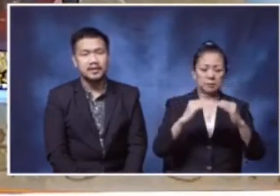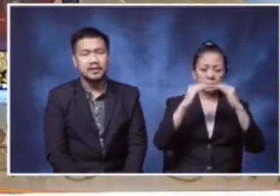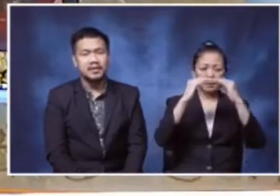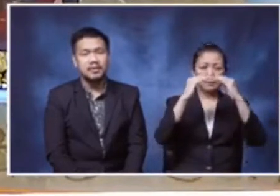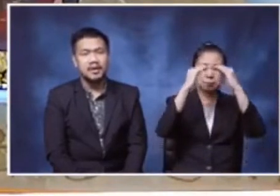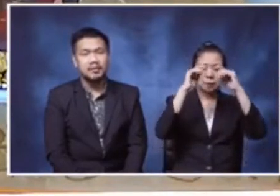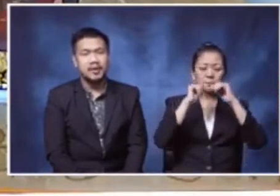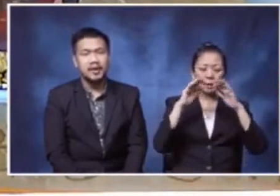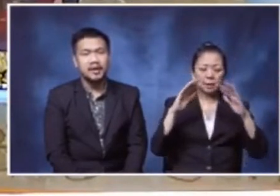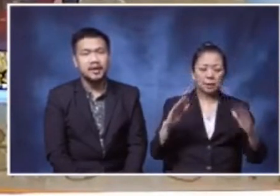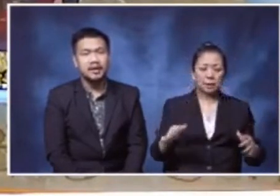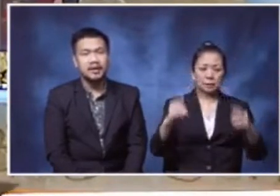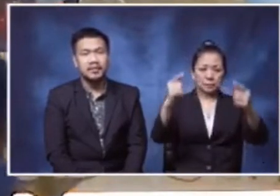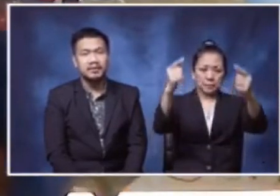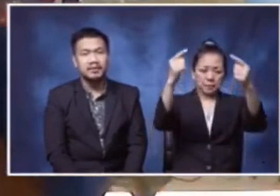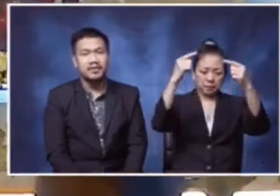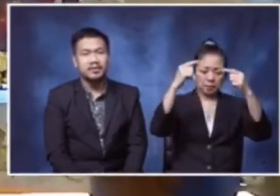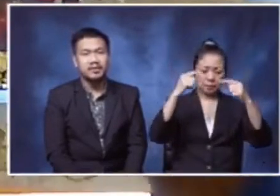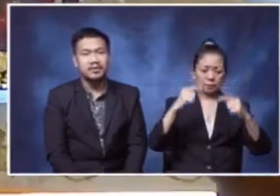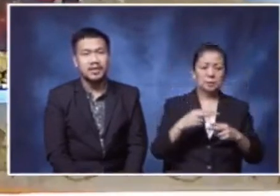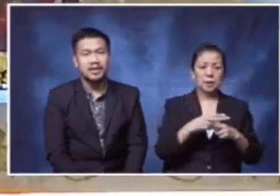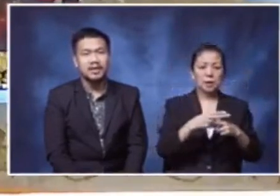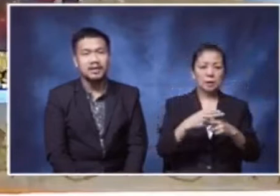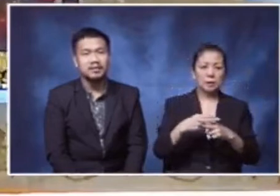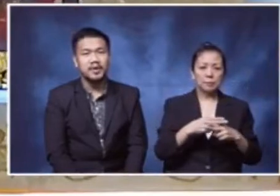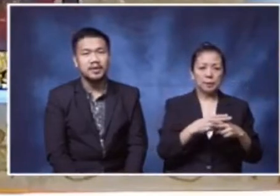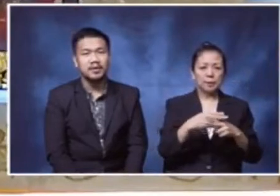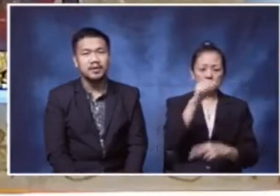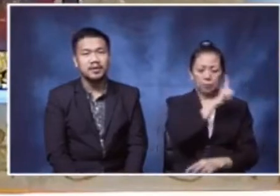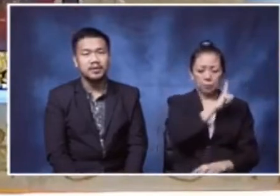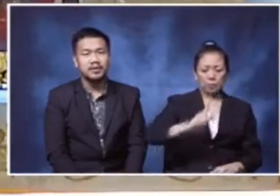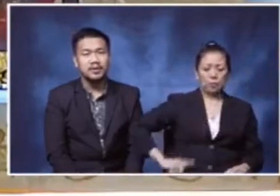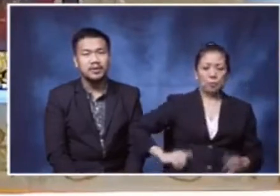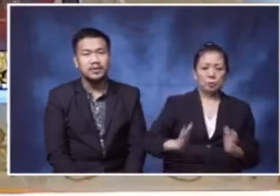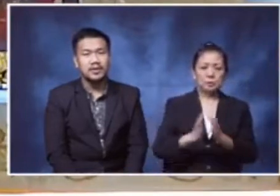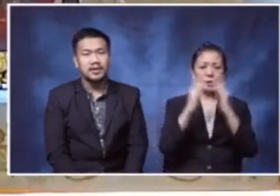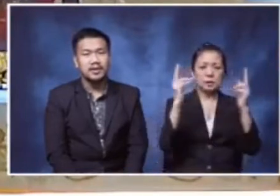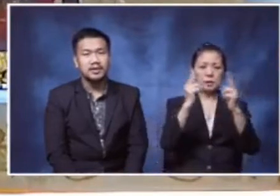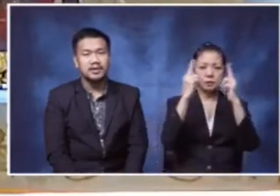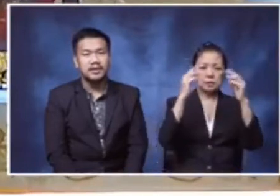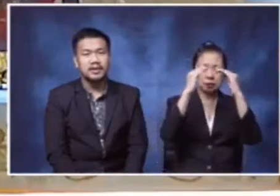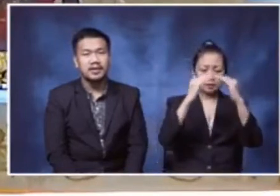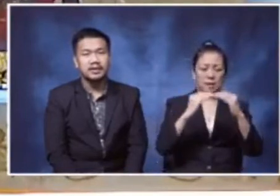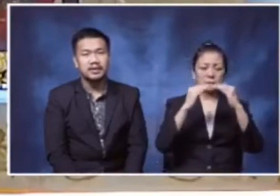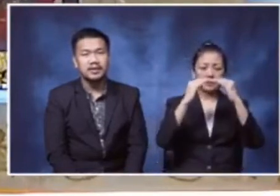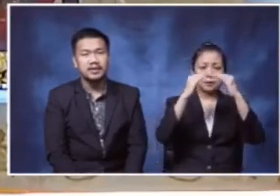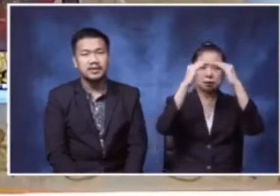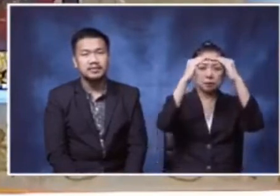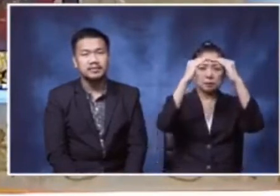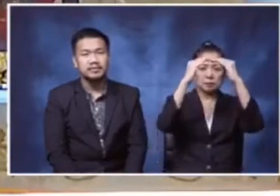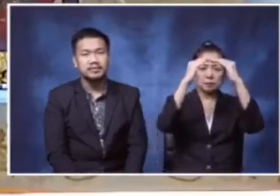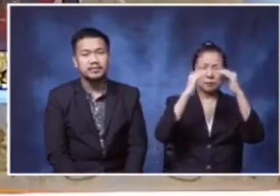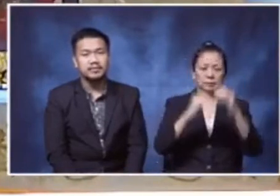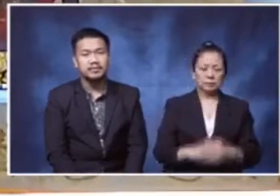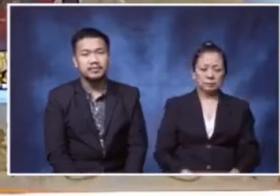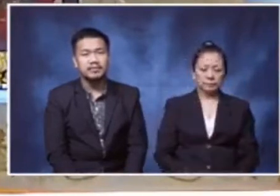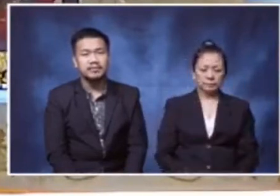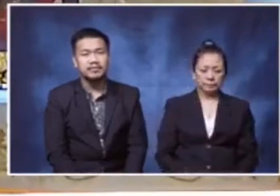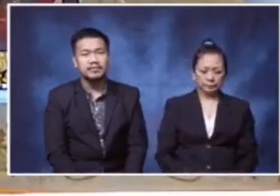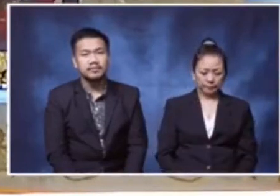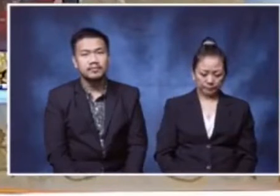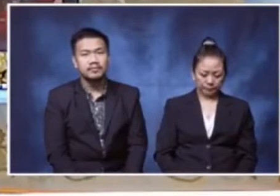kaitaasan, pinagpala ang naparirito sa ngalan ng Panginoon, o sana sa kaitaasan. Magsiluhod po